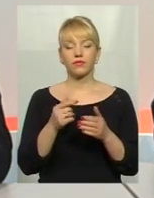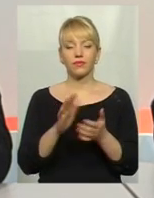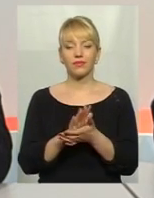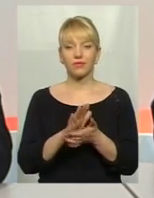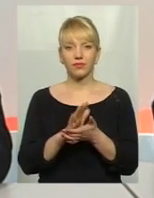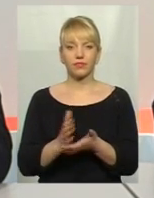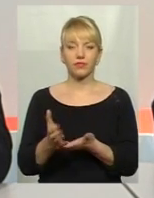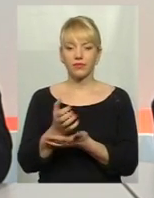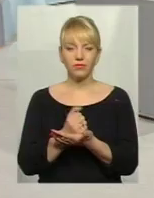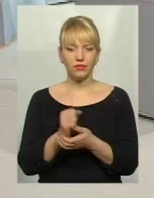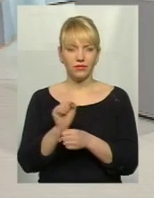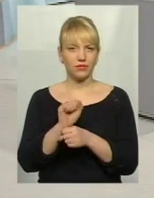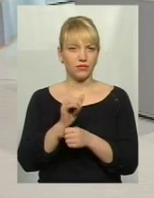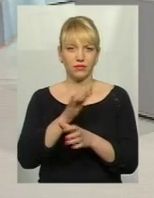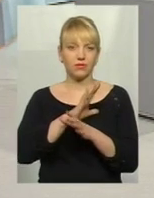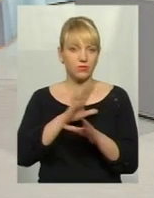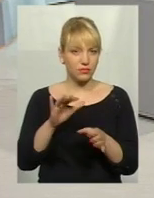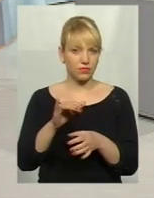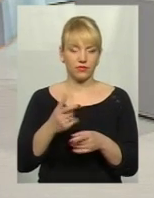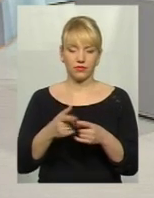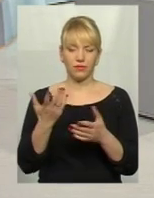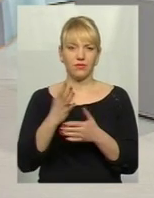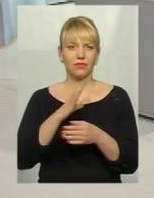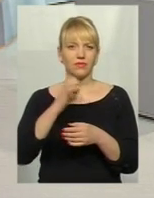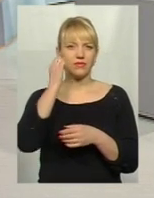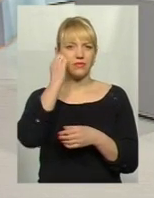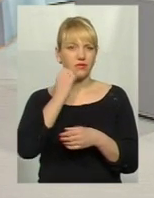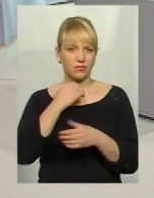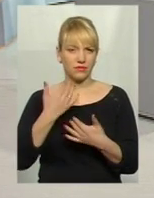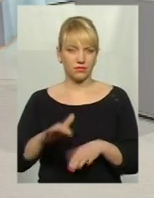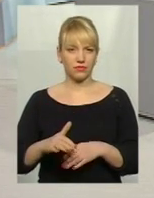сміттєзбиральні автомобілі, яких майже не було, бо які були на базі старих газонів.